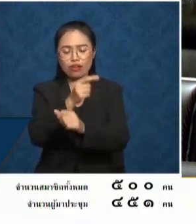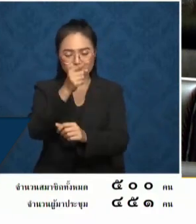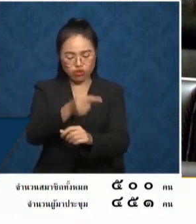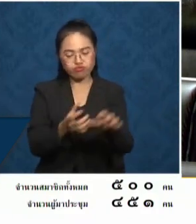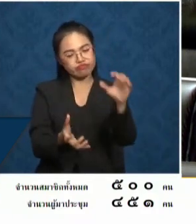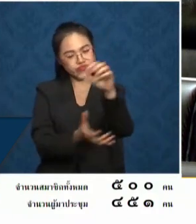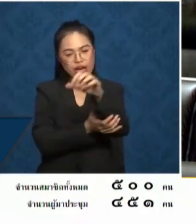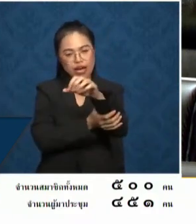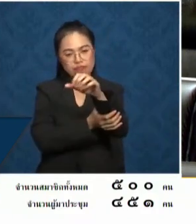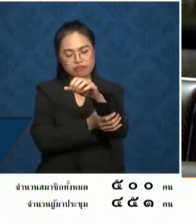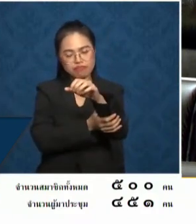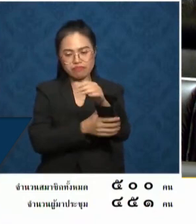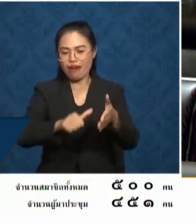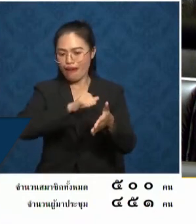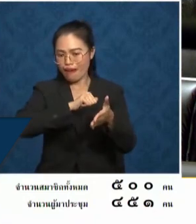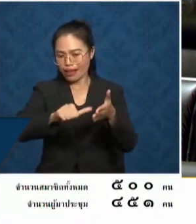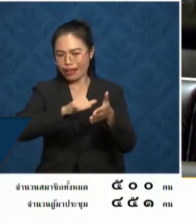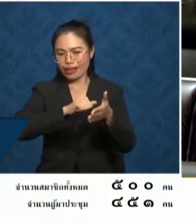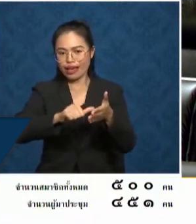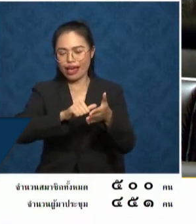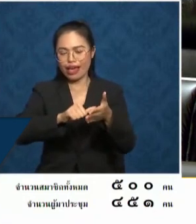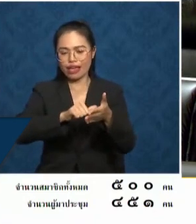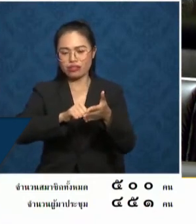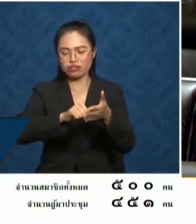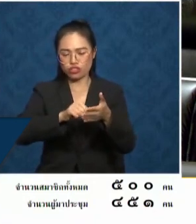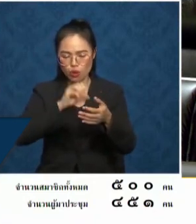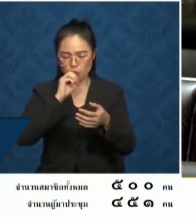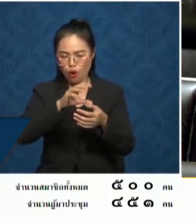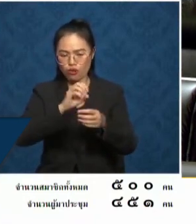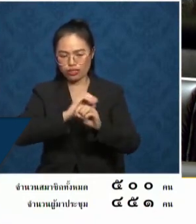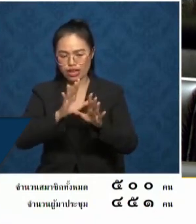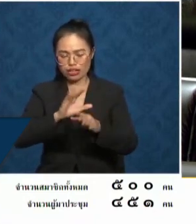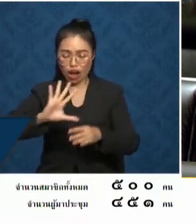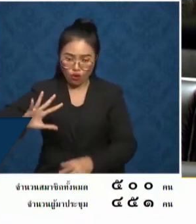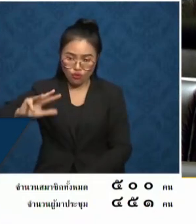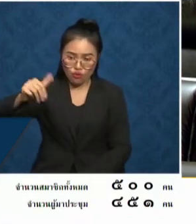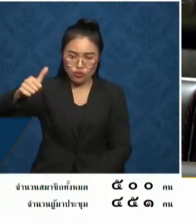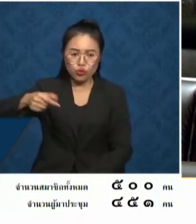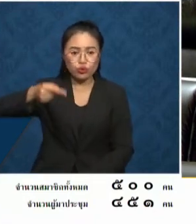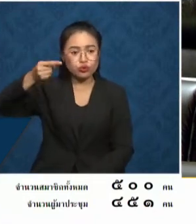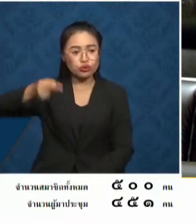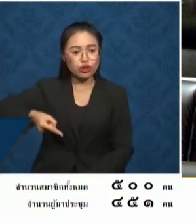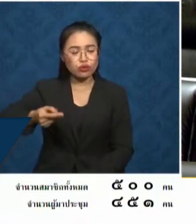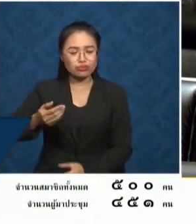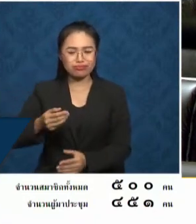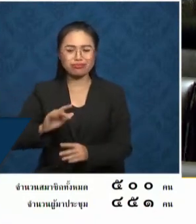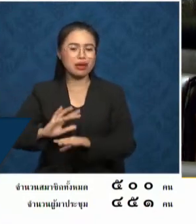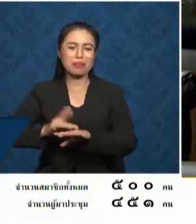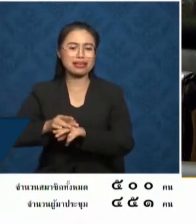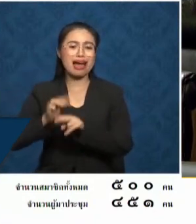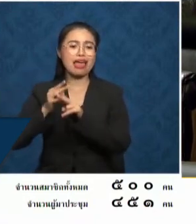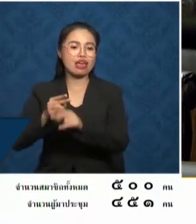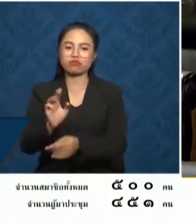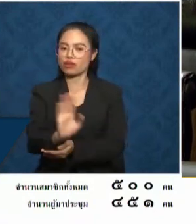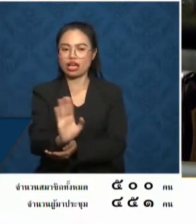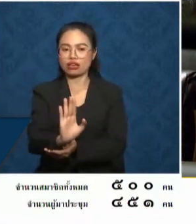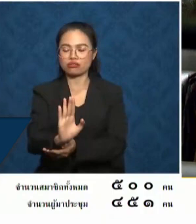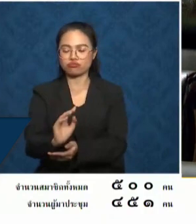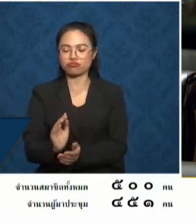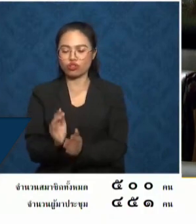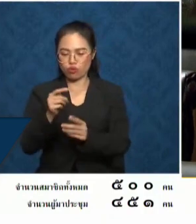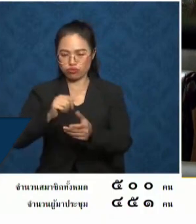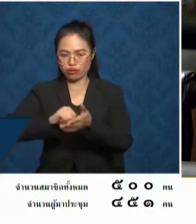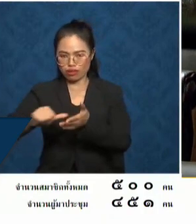บังคับคำว่าแก้ไขไม่ใช่ปกปิดครับคำว่าฟื้นฟูต้องไม่ใช่คำว่าตามธรรมชาติหรือแม้แต่คำ